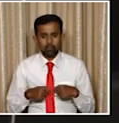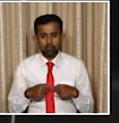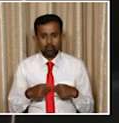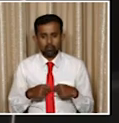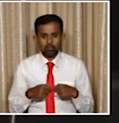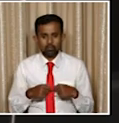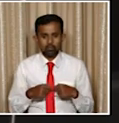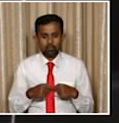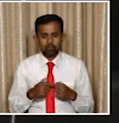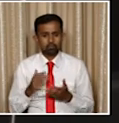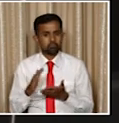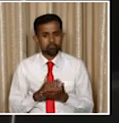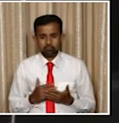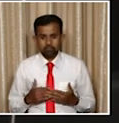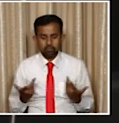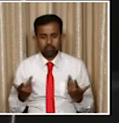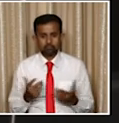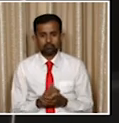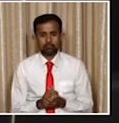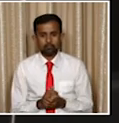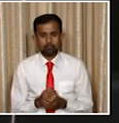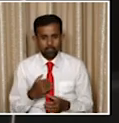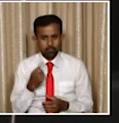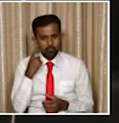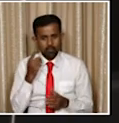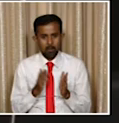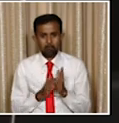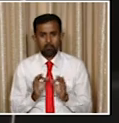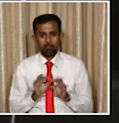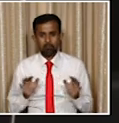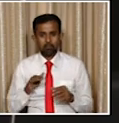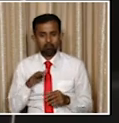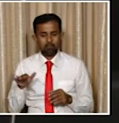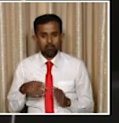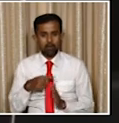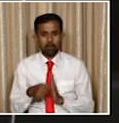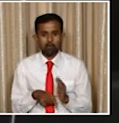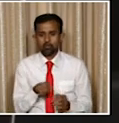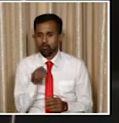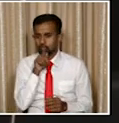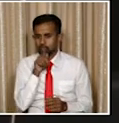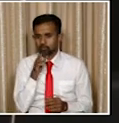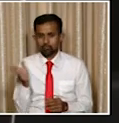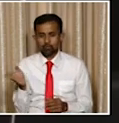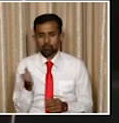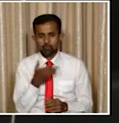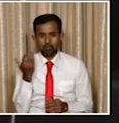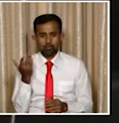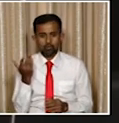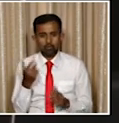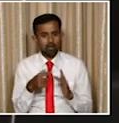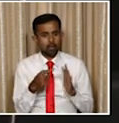மீடியா துறை அதாவது நஷ்டத்தை அதாவது ரூபவாணியாக இருக்கலாம் அல்லது லேக் ஹவுஸாக இருக்கலாம் அல்லது எஸ்எல்பிசியாக இருக்கலாம் ஐடிஎனாக